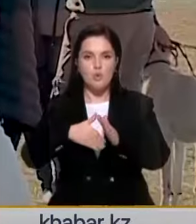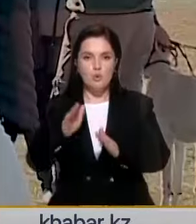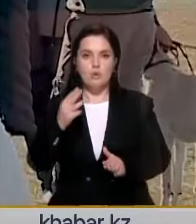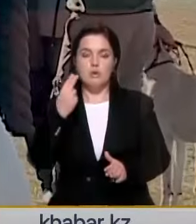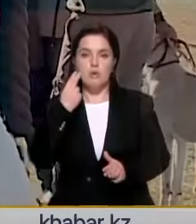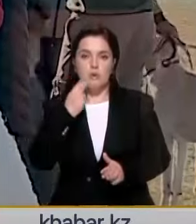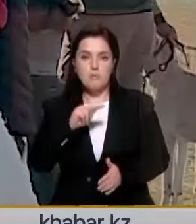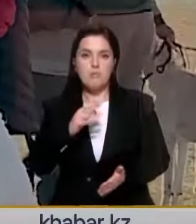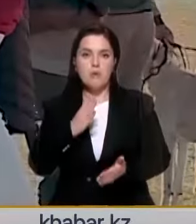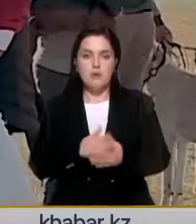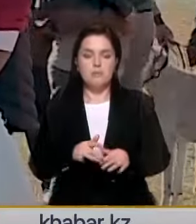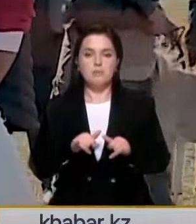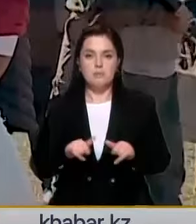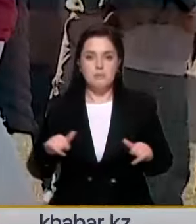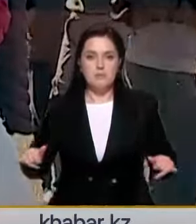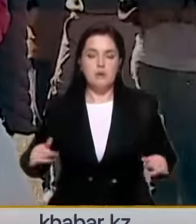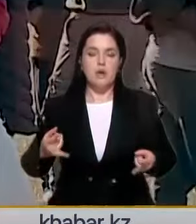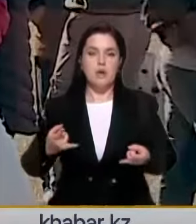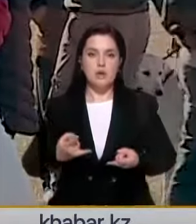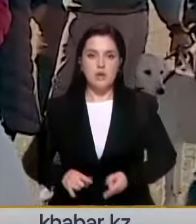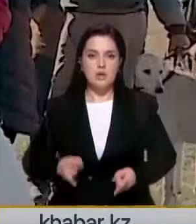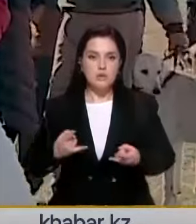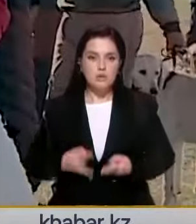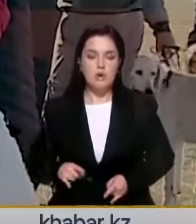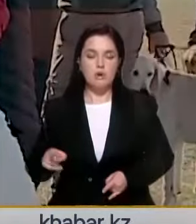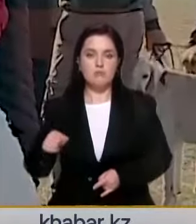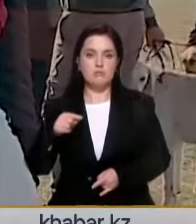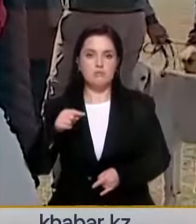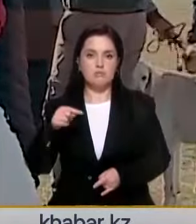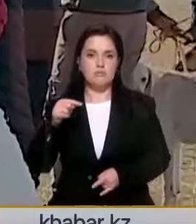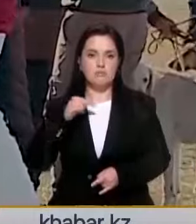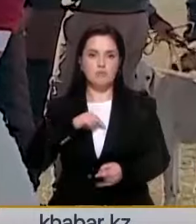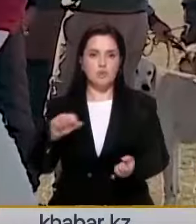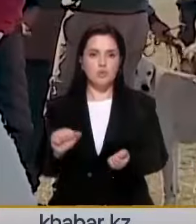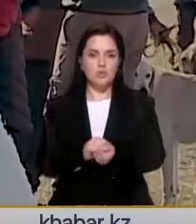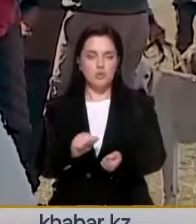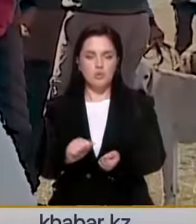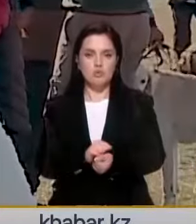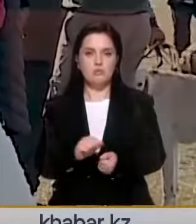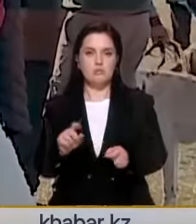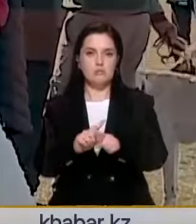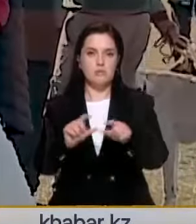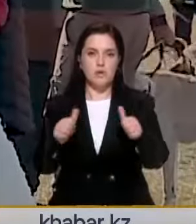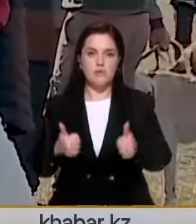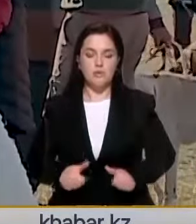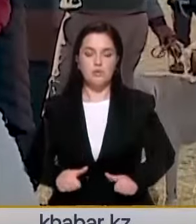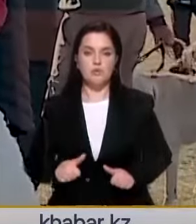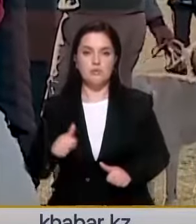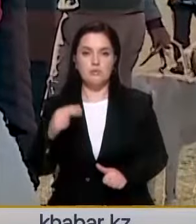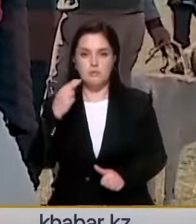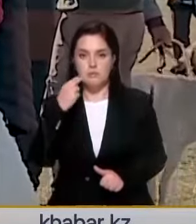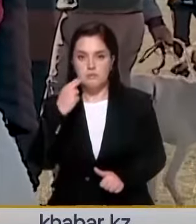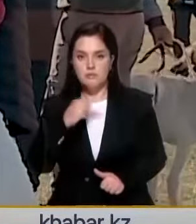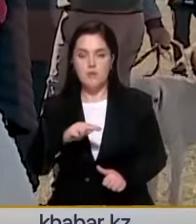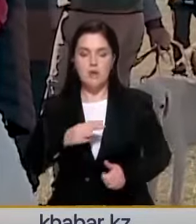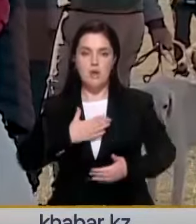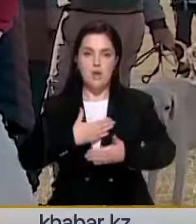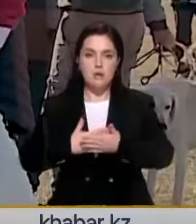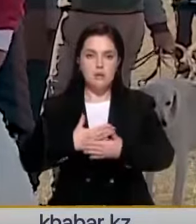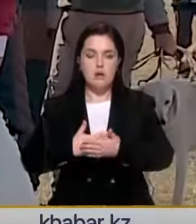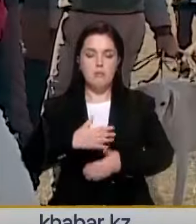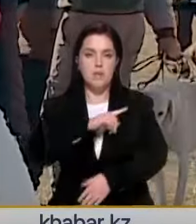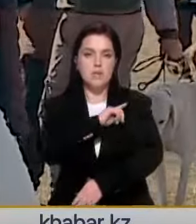больше собаки крепкие сухого типа хорошего формата активные